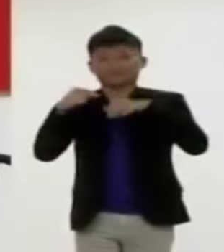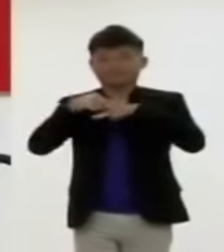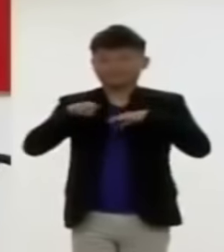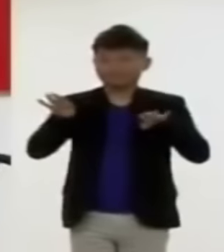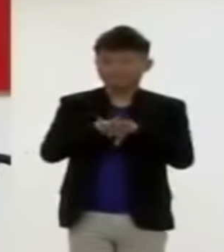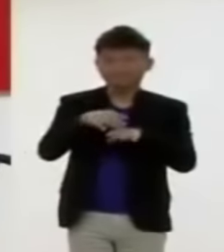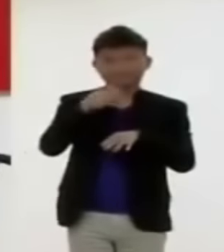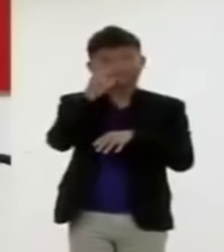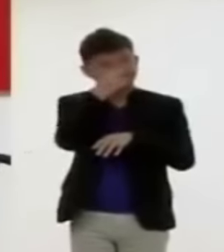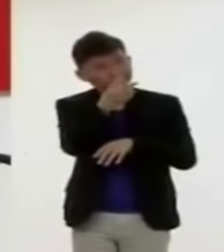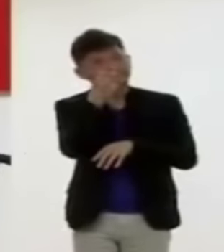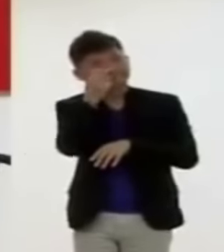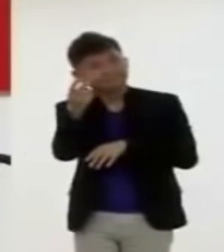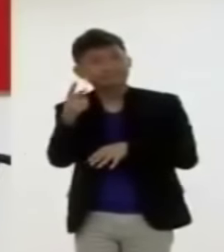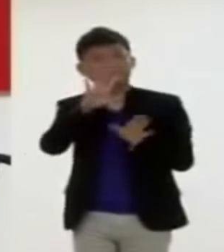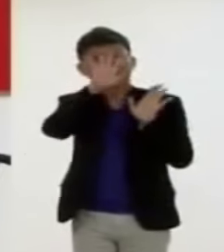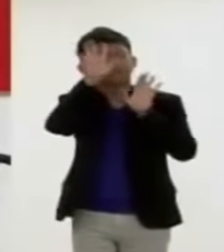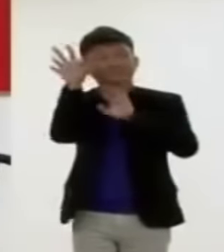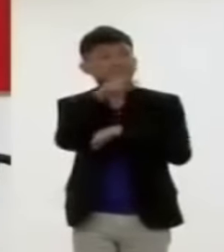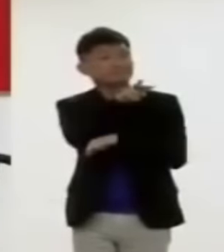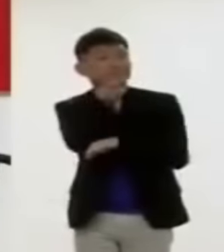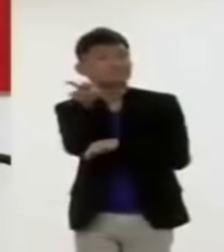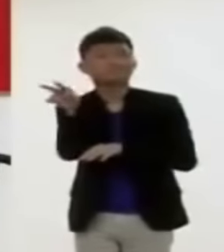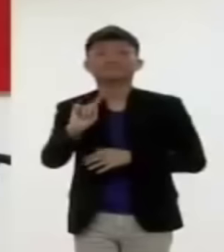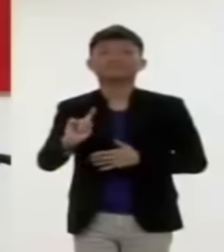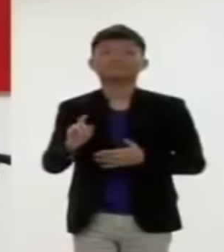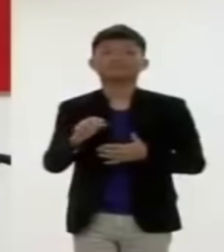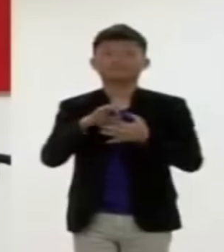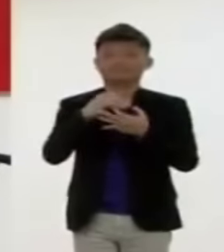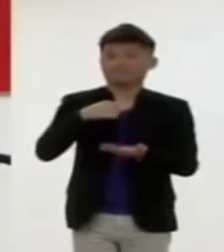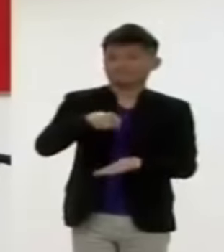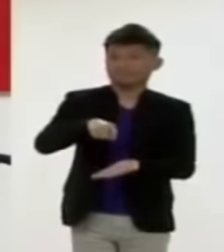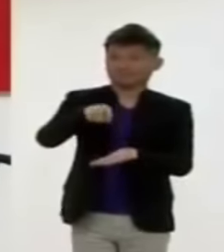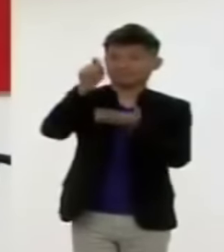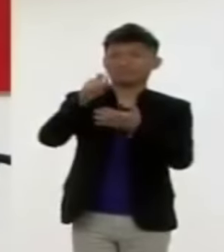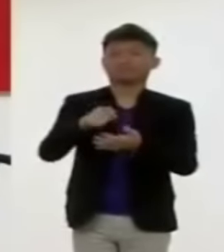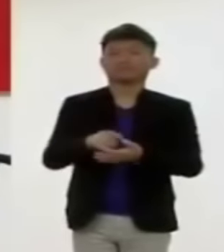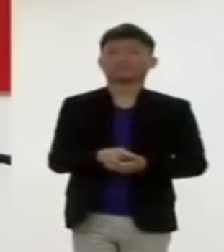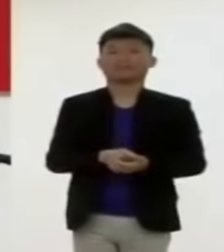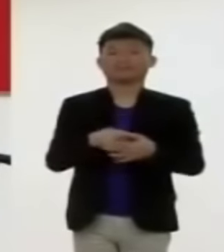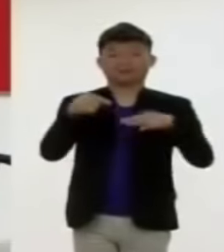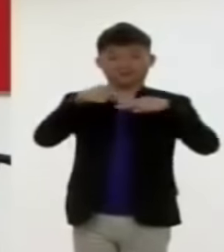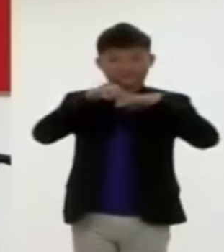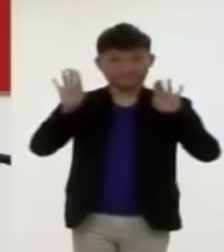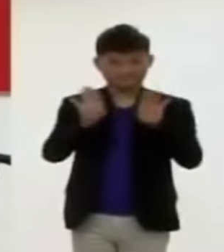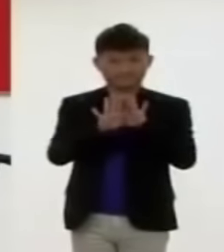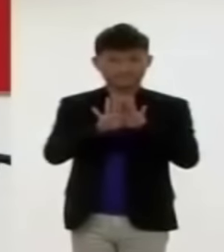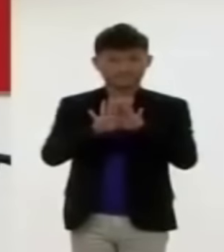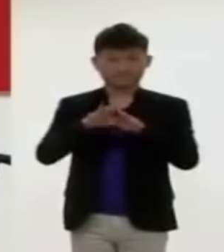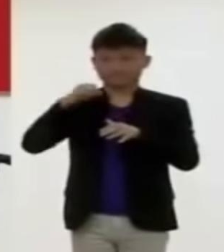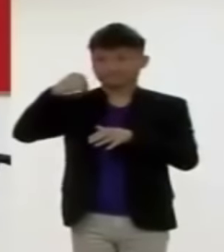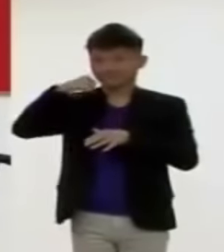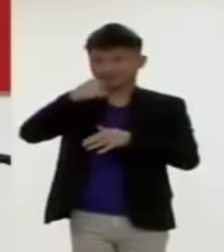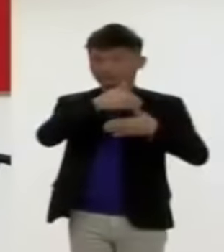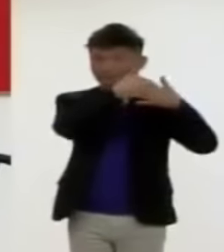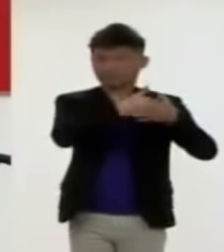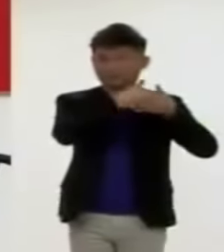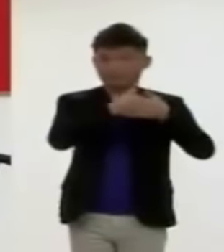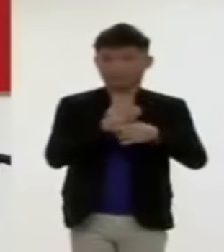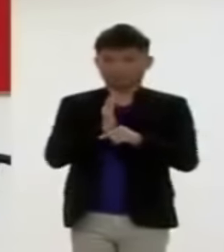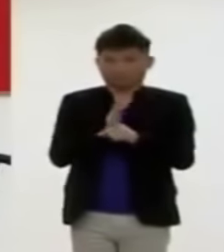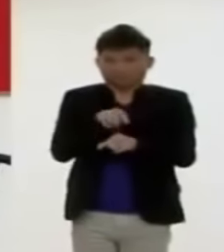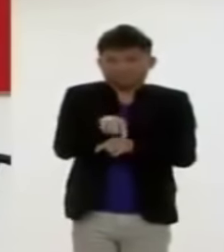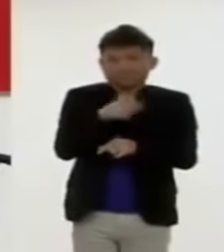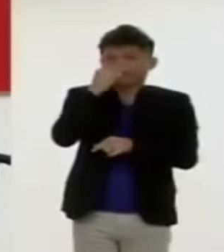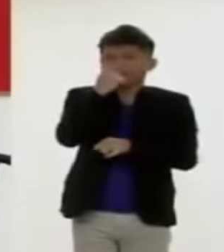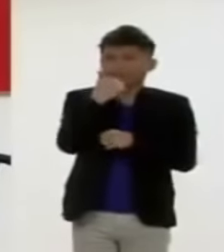门的风景。所以我要讲金门是两岸特殊的一块堡垒，